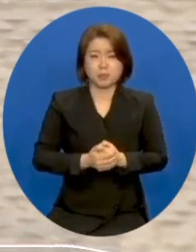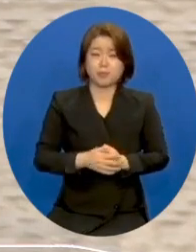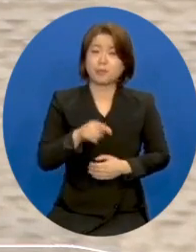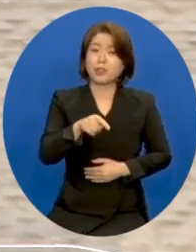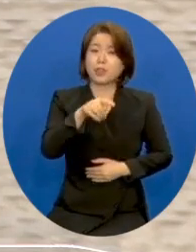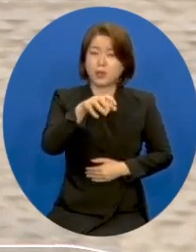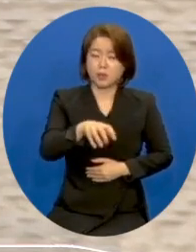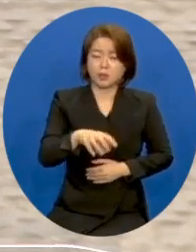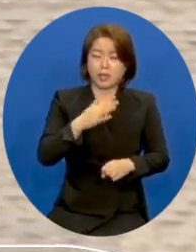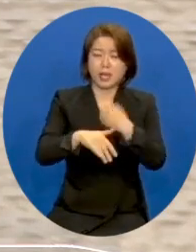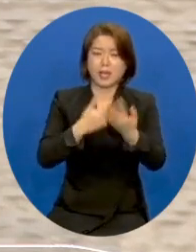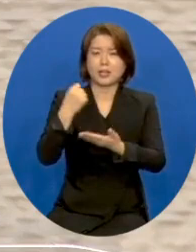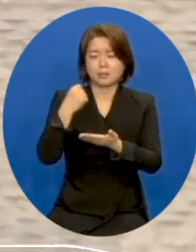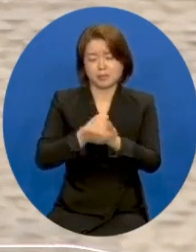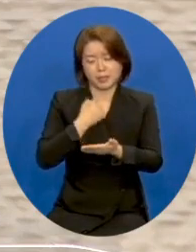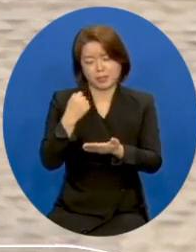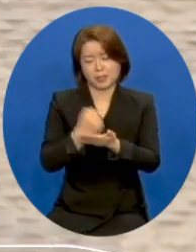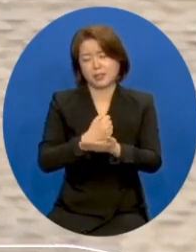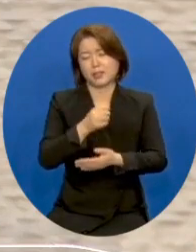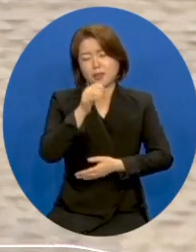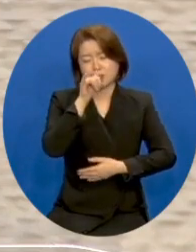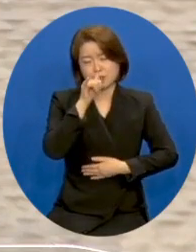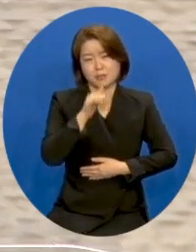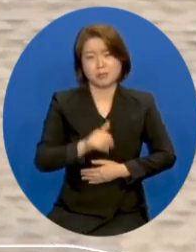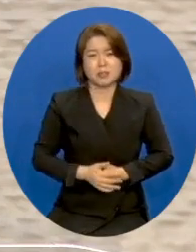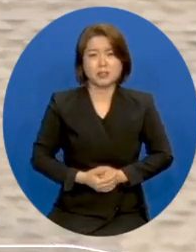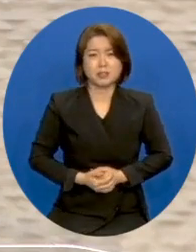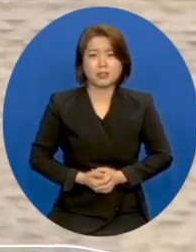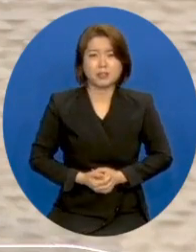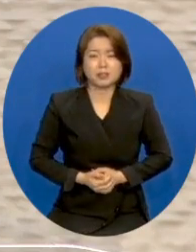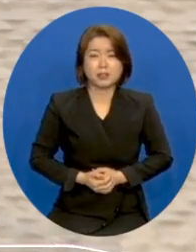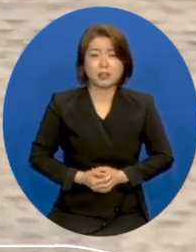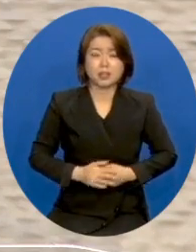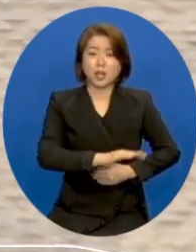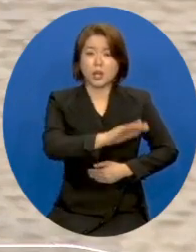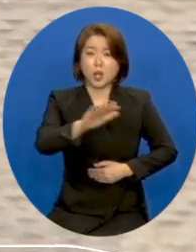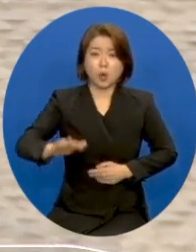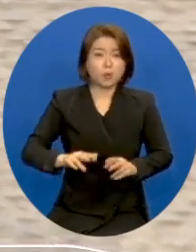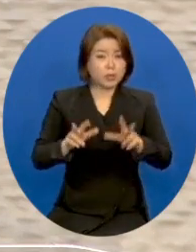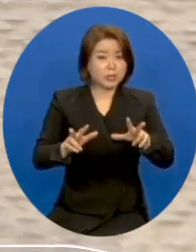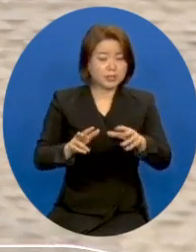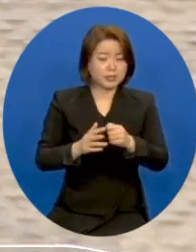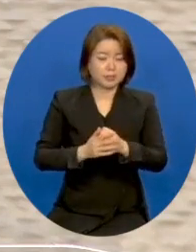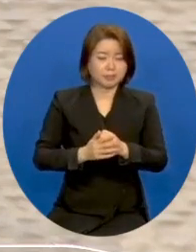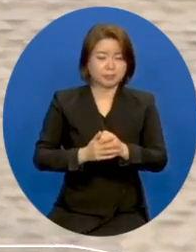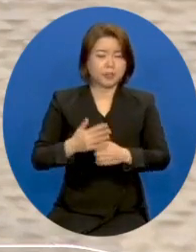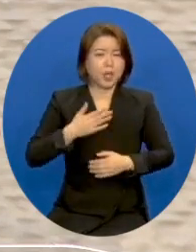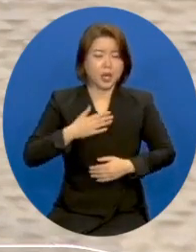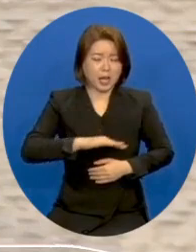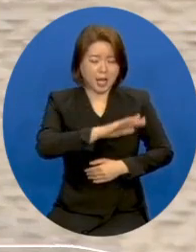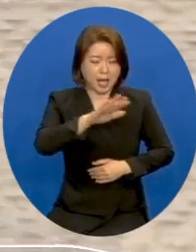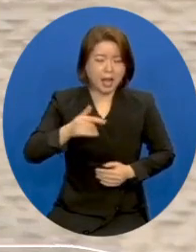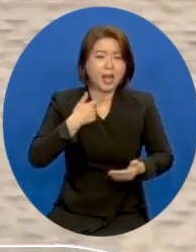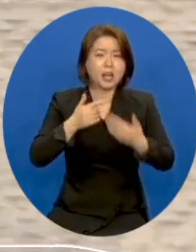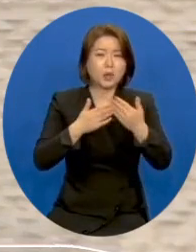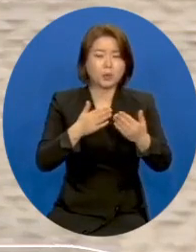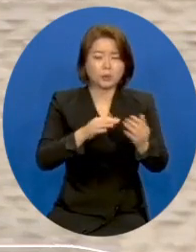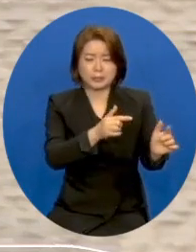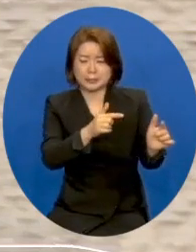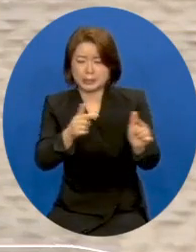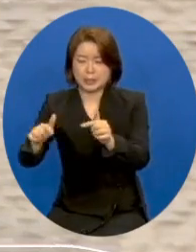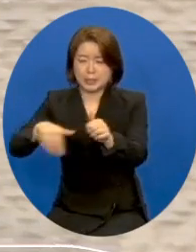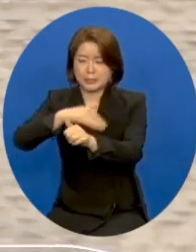하나님의 안타까움이 있는 것입니다. 우리는 지금 우리가 겪고 있는 여러 가지 형편의